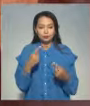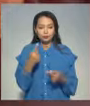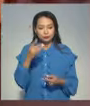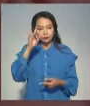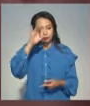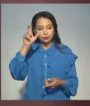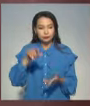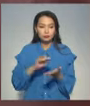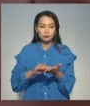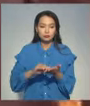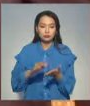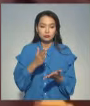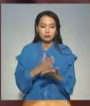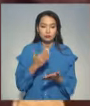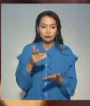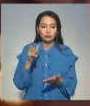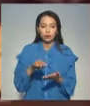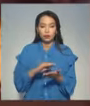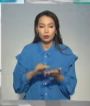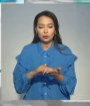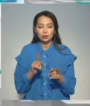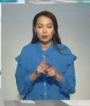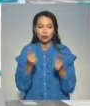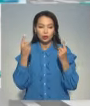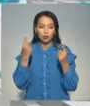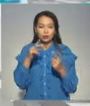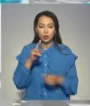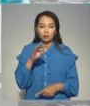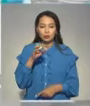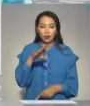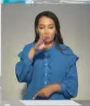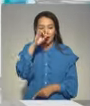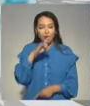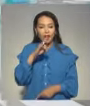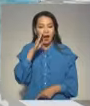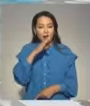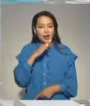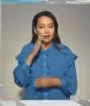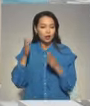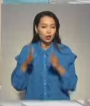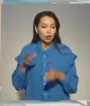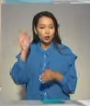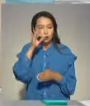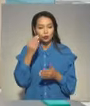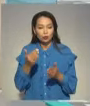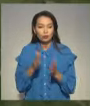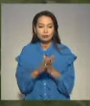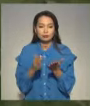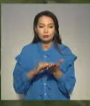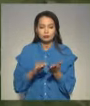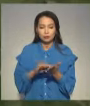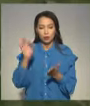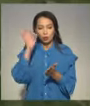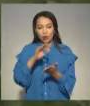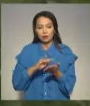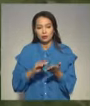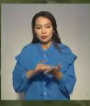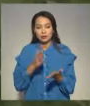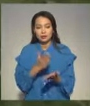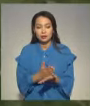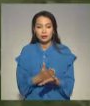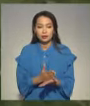жазушы. Пайым парасаты биік жазушы жайлы ұлы Қасым Жомарт әке туралы толғаныс деген ғұмырнамалық кітабында толық жазады. On his